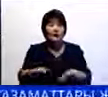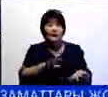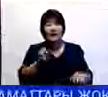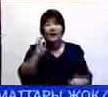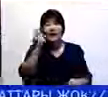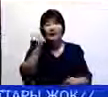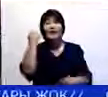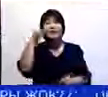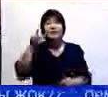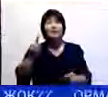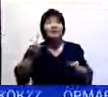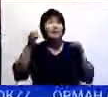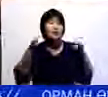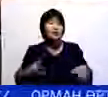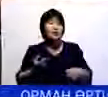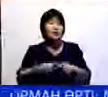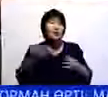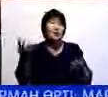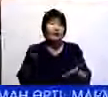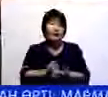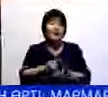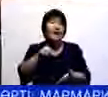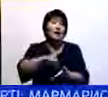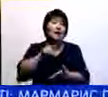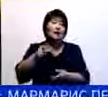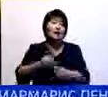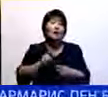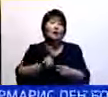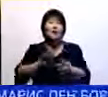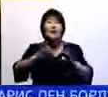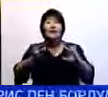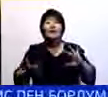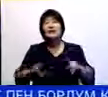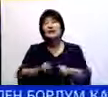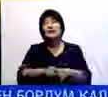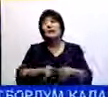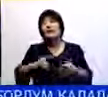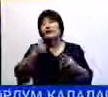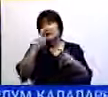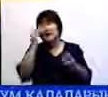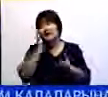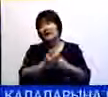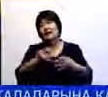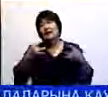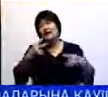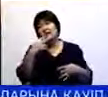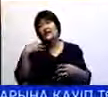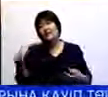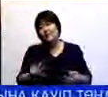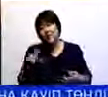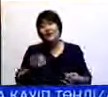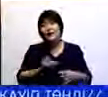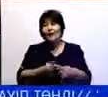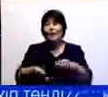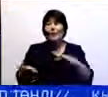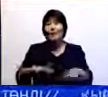акция жеңімпаздары кездейсоқ тәсілмен анықталды. Қатысушылар оны Instagram әлеуметтік желісі арқылы тікелей эфирде тамашалады. Айта кетейік, бұл